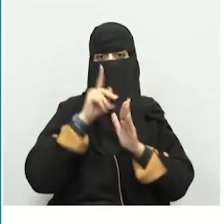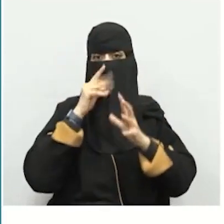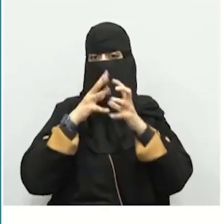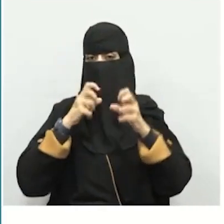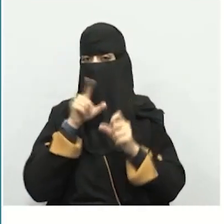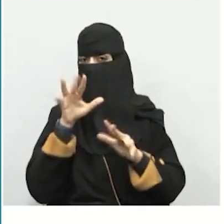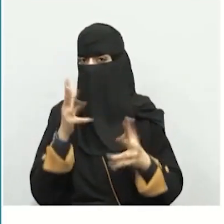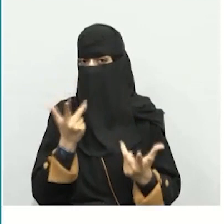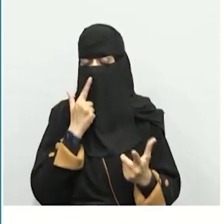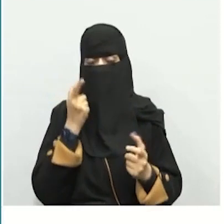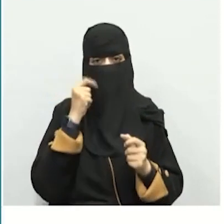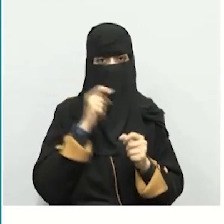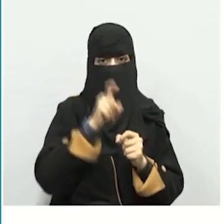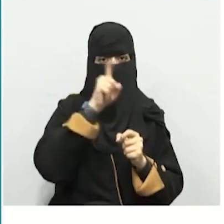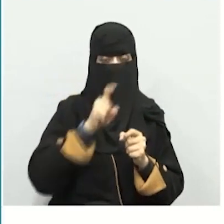واشرحي ذلك.